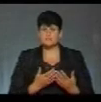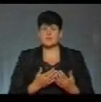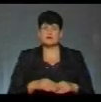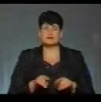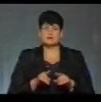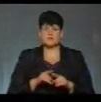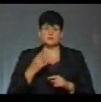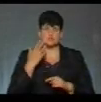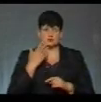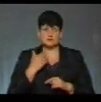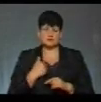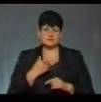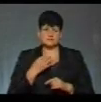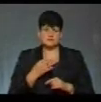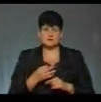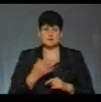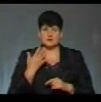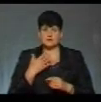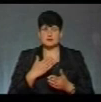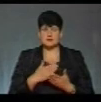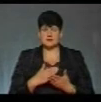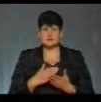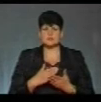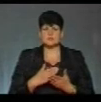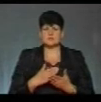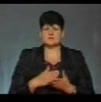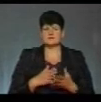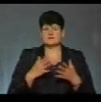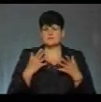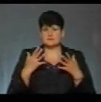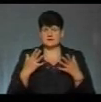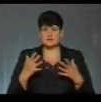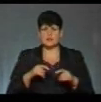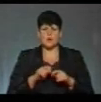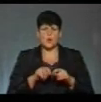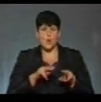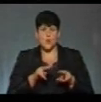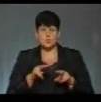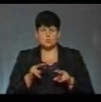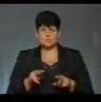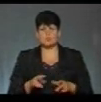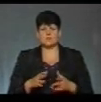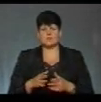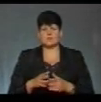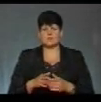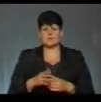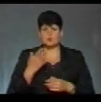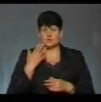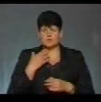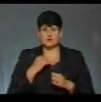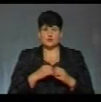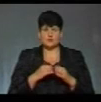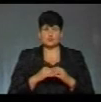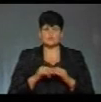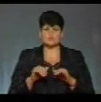коли, як я вже сказала, коли є надмірний контроль, гіперопіка, коли кожну дію, вчинок